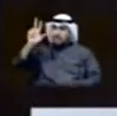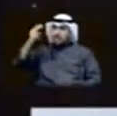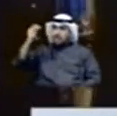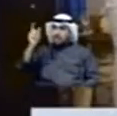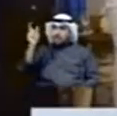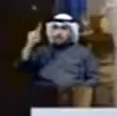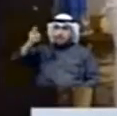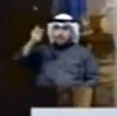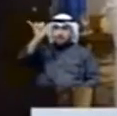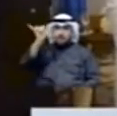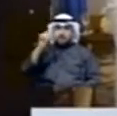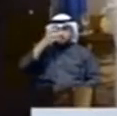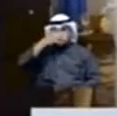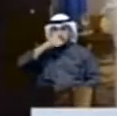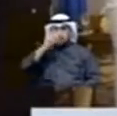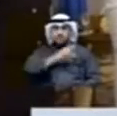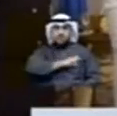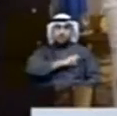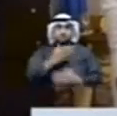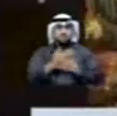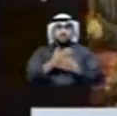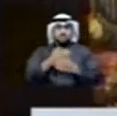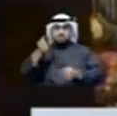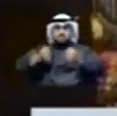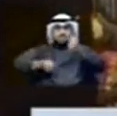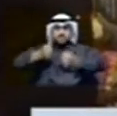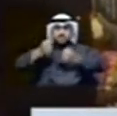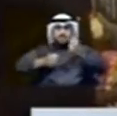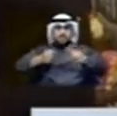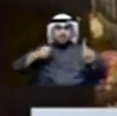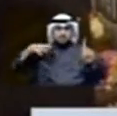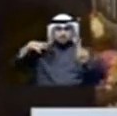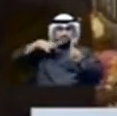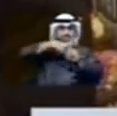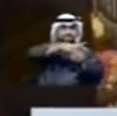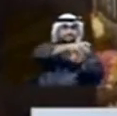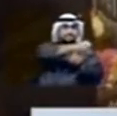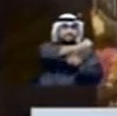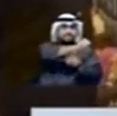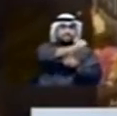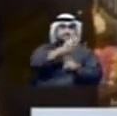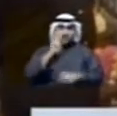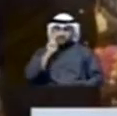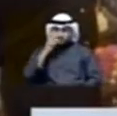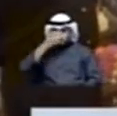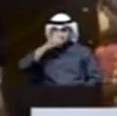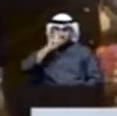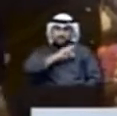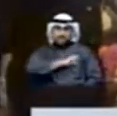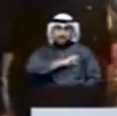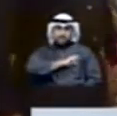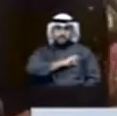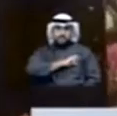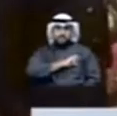الذي تعرض له أثناء قيامه بمهام عمله. كما شمل أيضا مراسم تكريم وكيل وزارة الداخلية